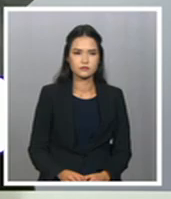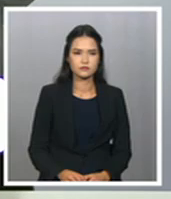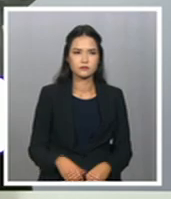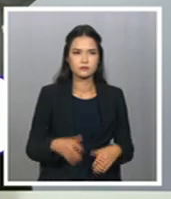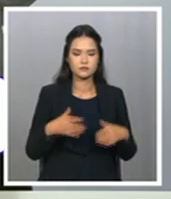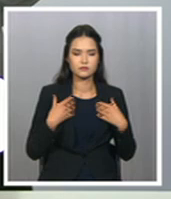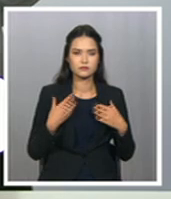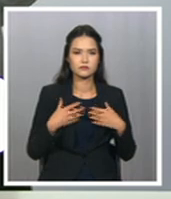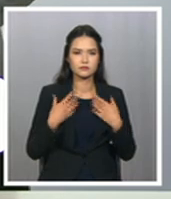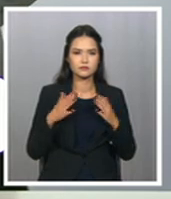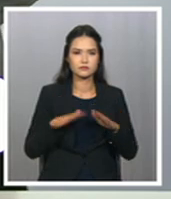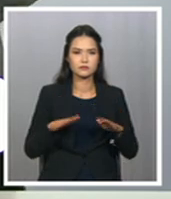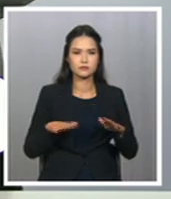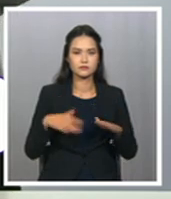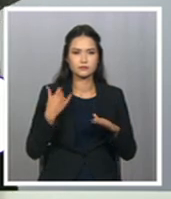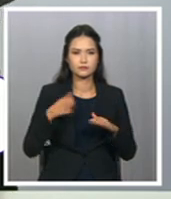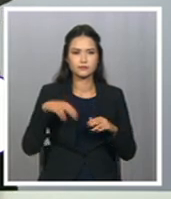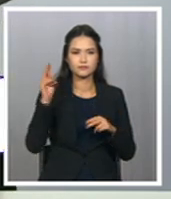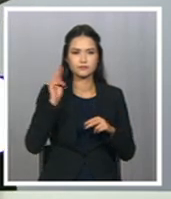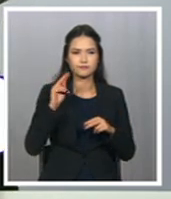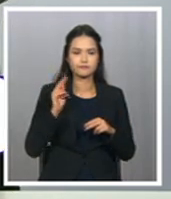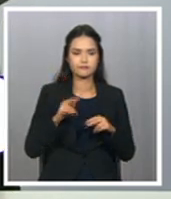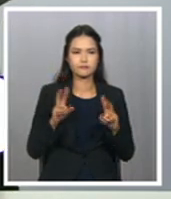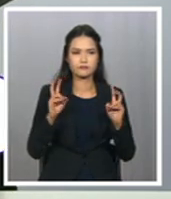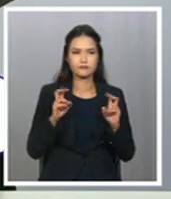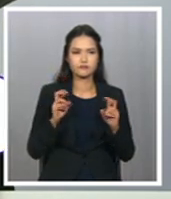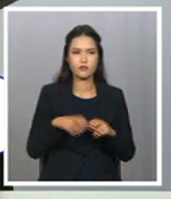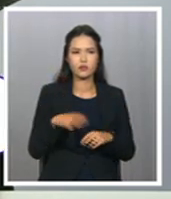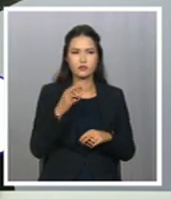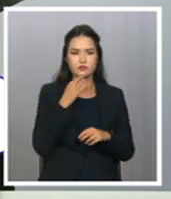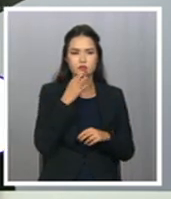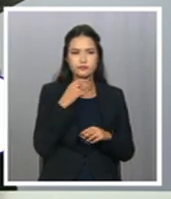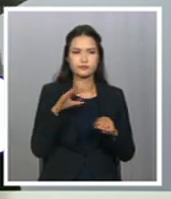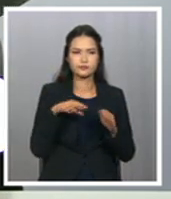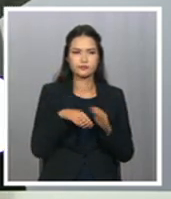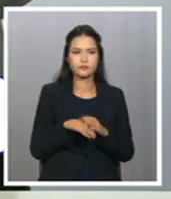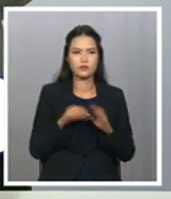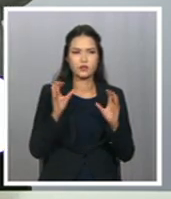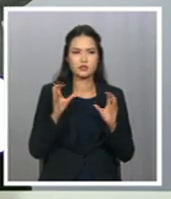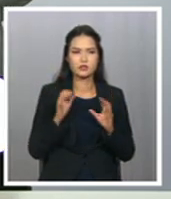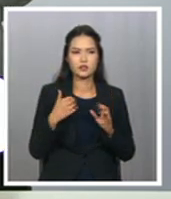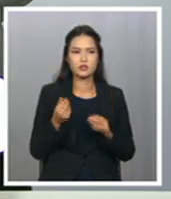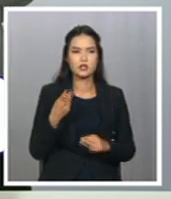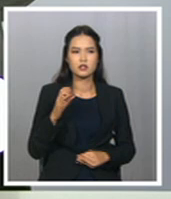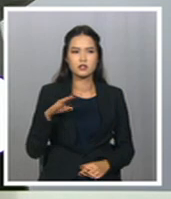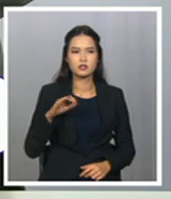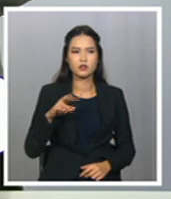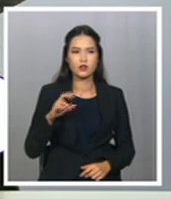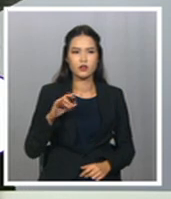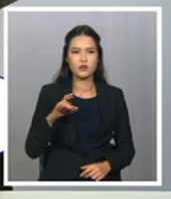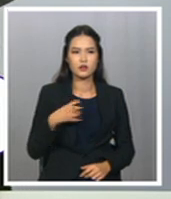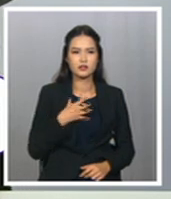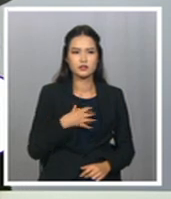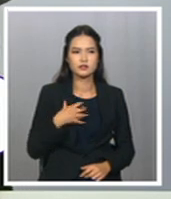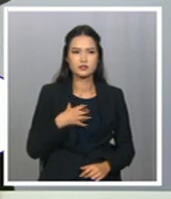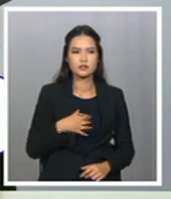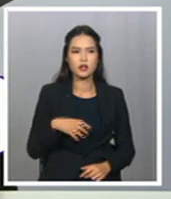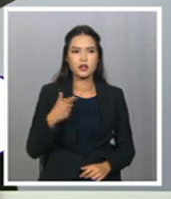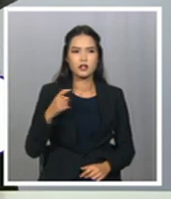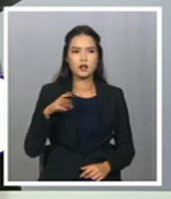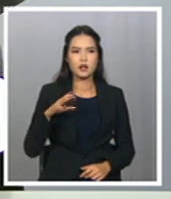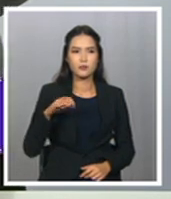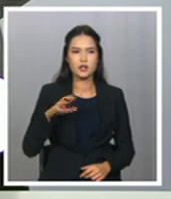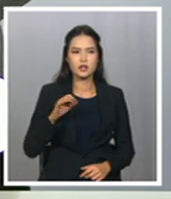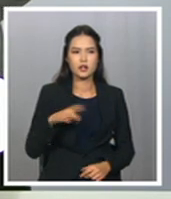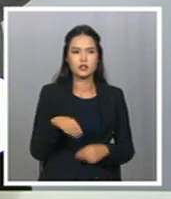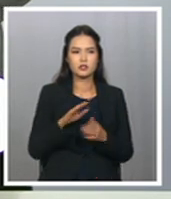Сәлеметсіздер ме оқушылар. Бүгінгі сабақтың тақырыбы тұқым қуалаушылық заңдылықтарының цитологиялық негіздері, гаметалар